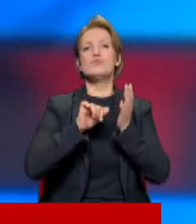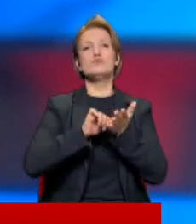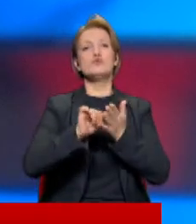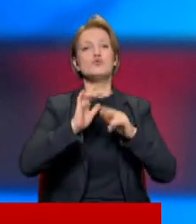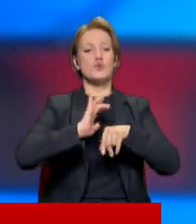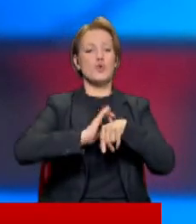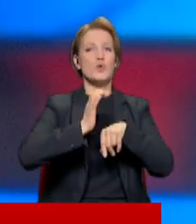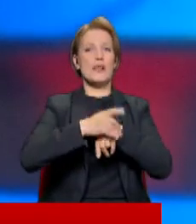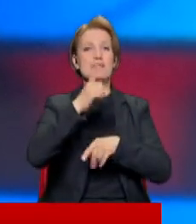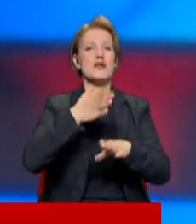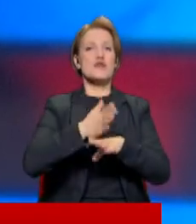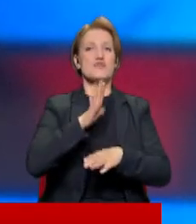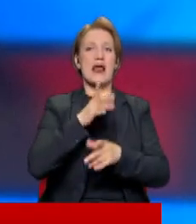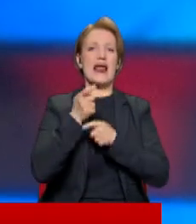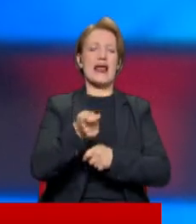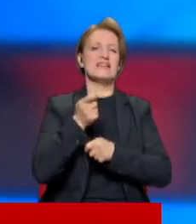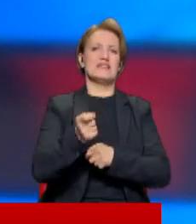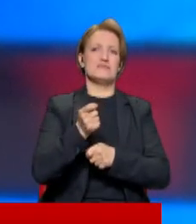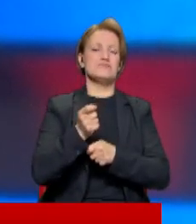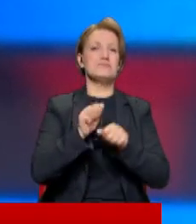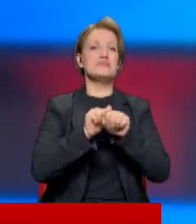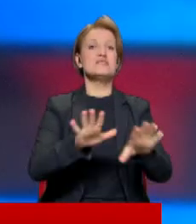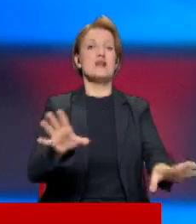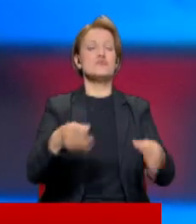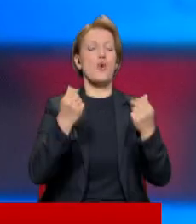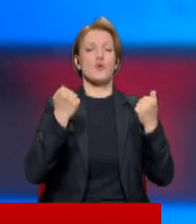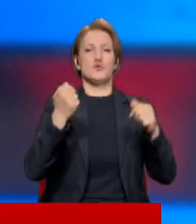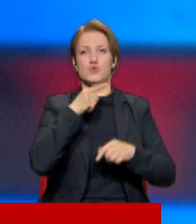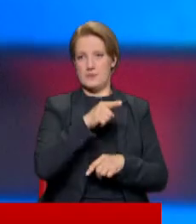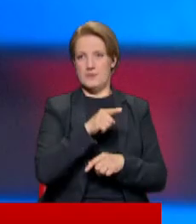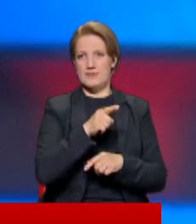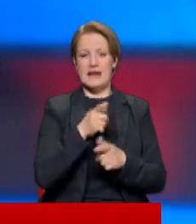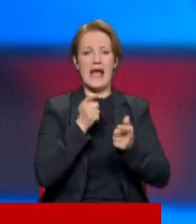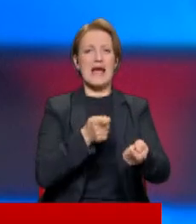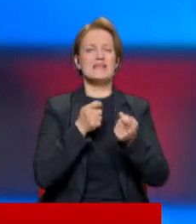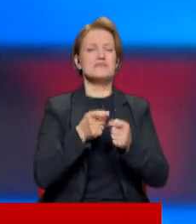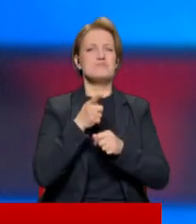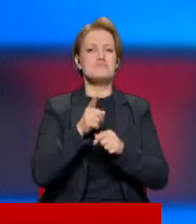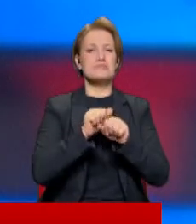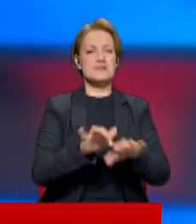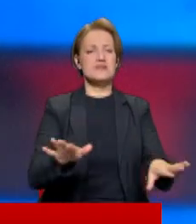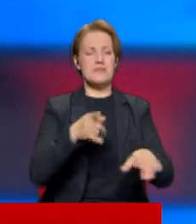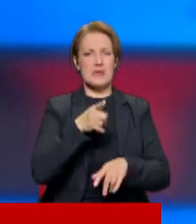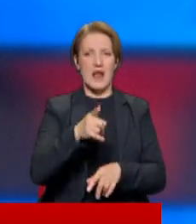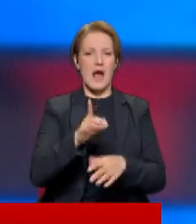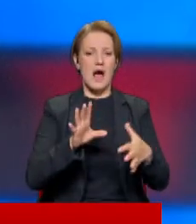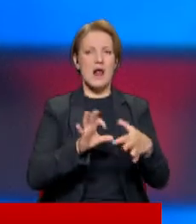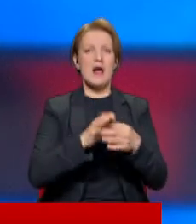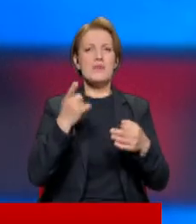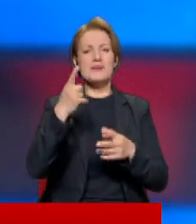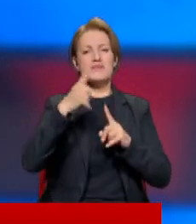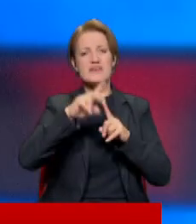ülkelerin bir gerçeği var eğitim sistemleri çok güçlü eğitim sistemi ile ilgili Ben kamuoyunda da birçok televizyonda da